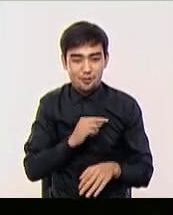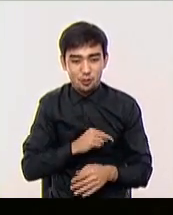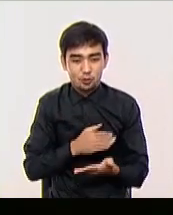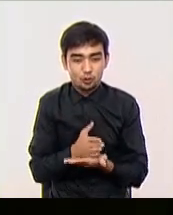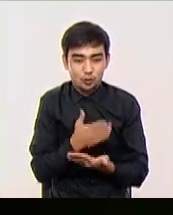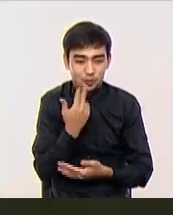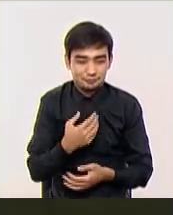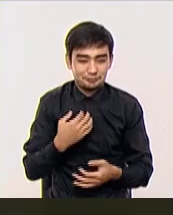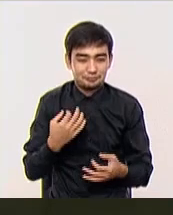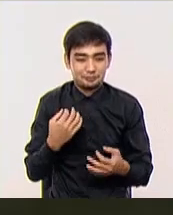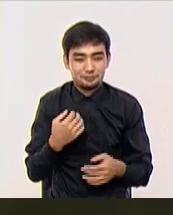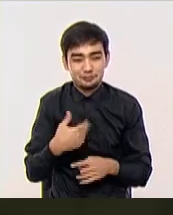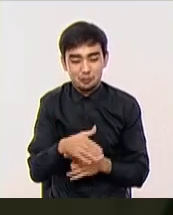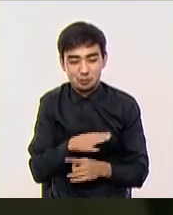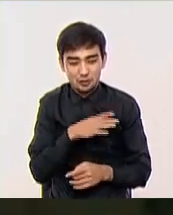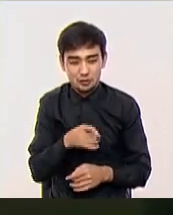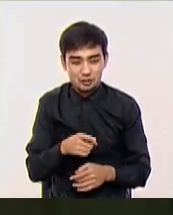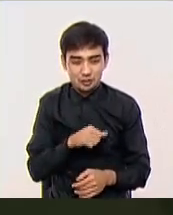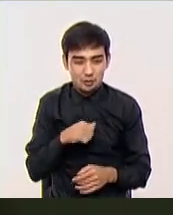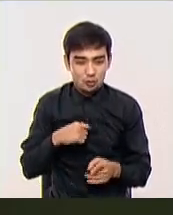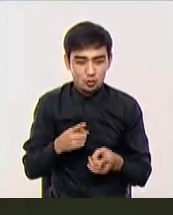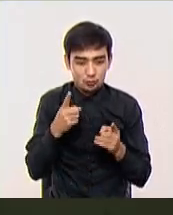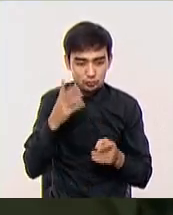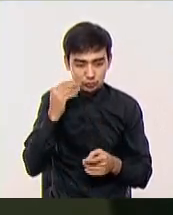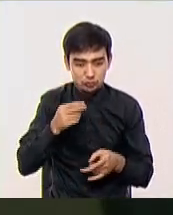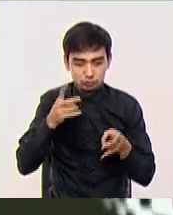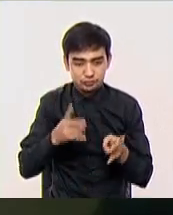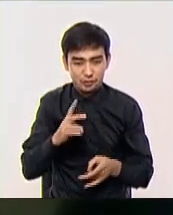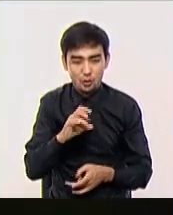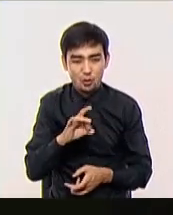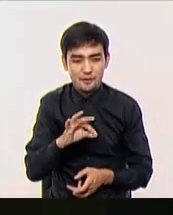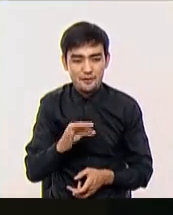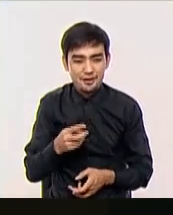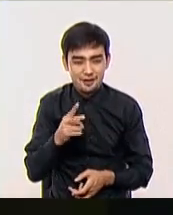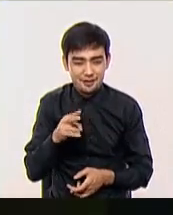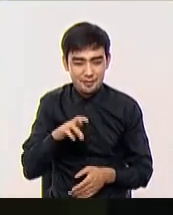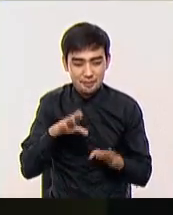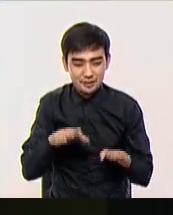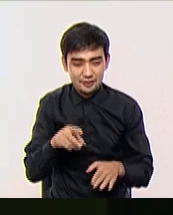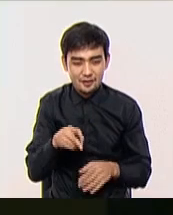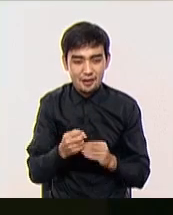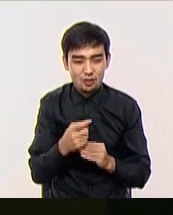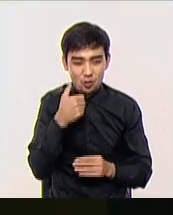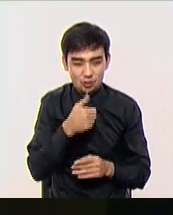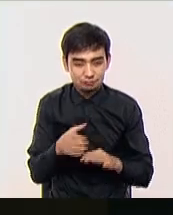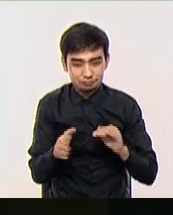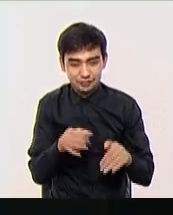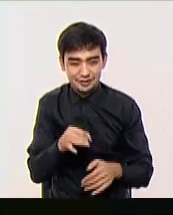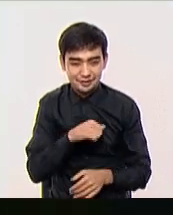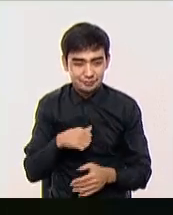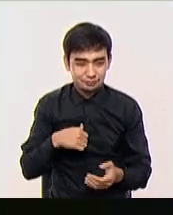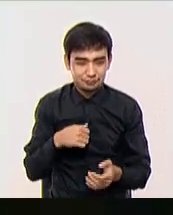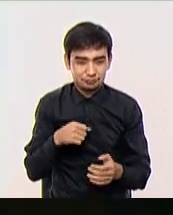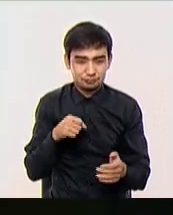служебных обязанностей. Это нападение стало крупнейшим по числу жертв в Норвегии с 2011 года, когда ультраправый